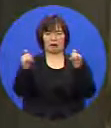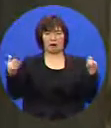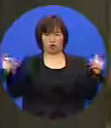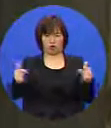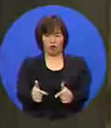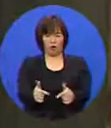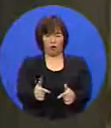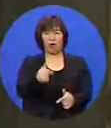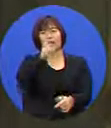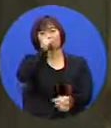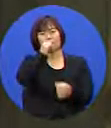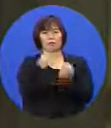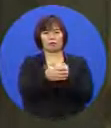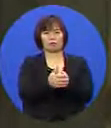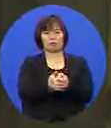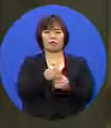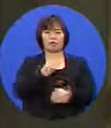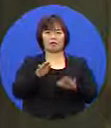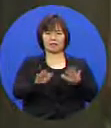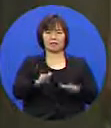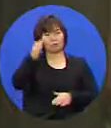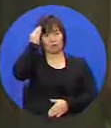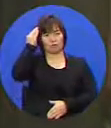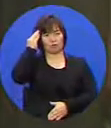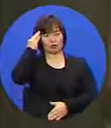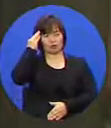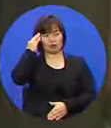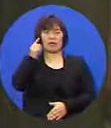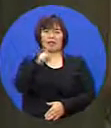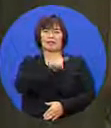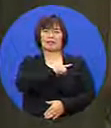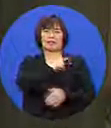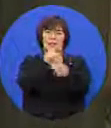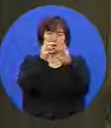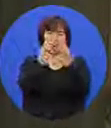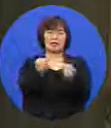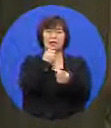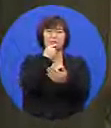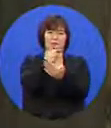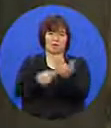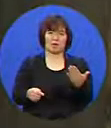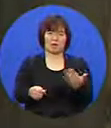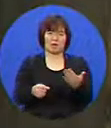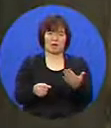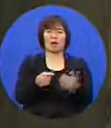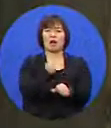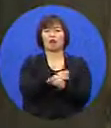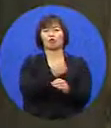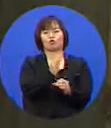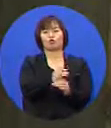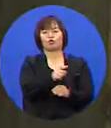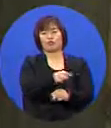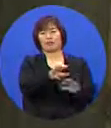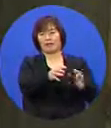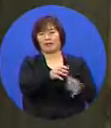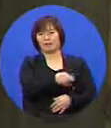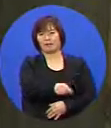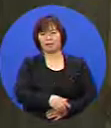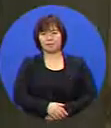인해서 사실 한국이 가장 먼저 피해를 보고 있는 나라 중에